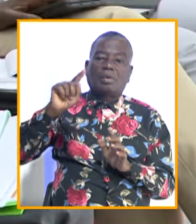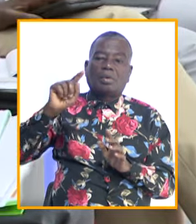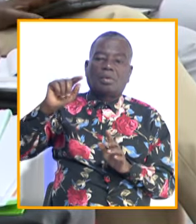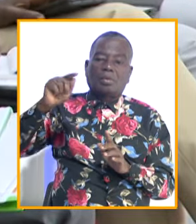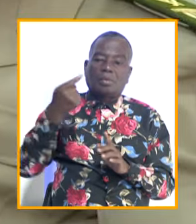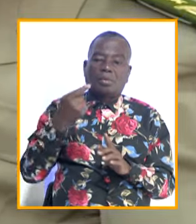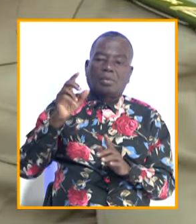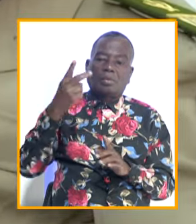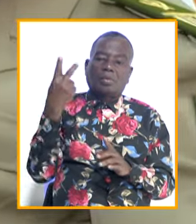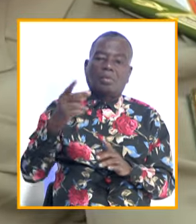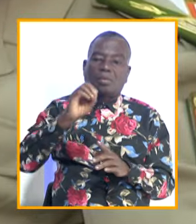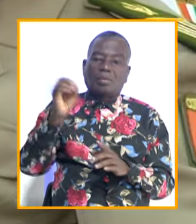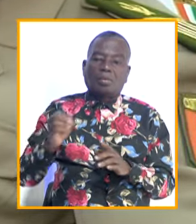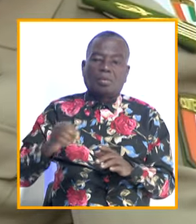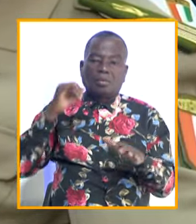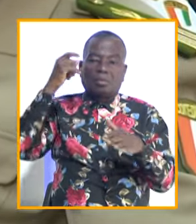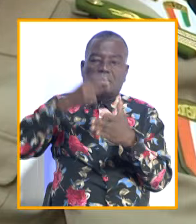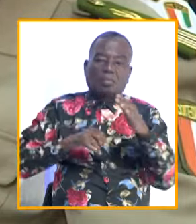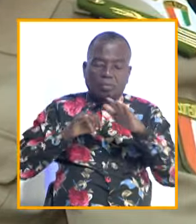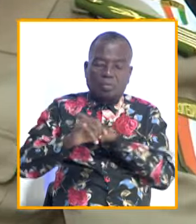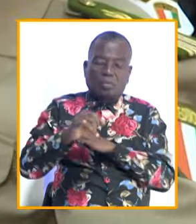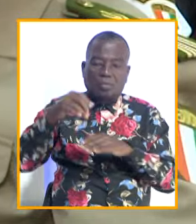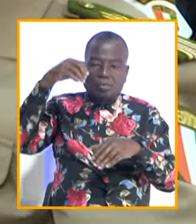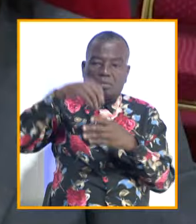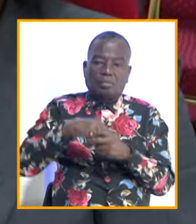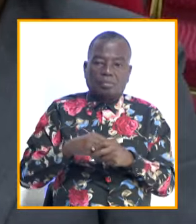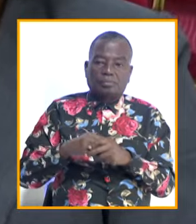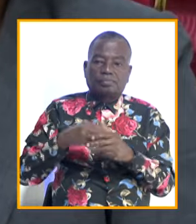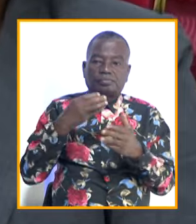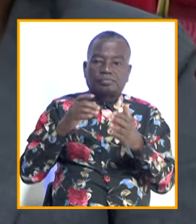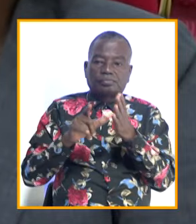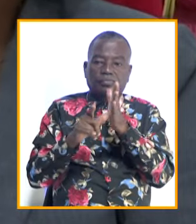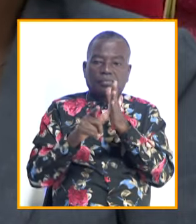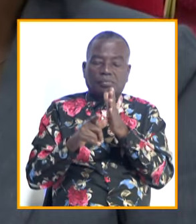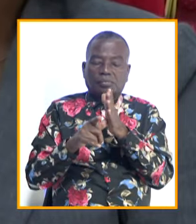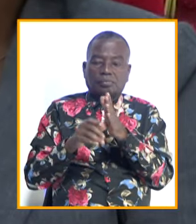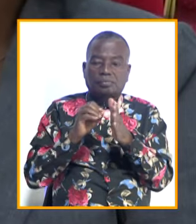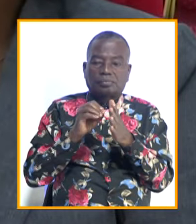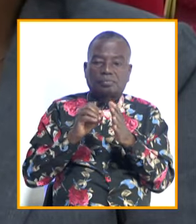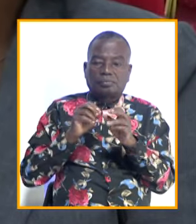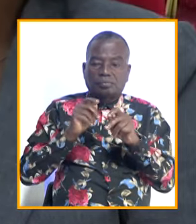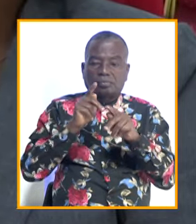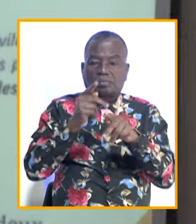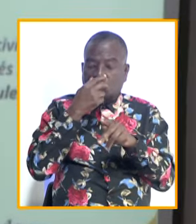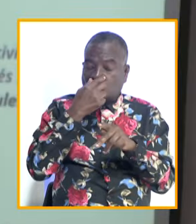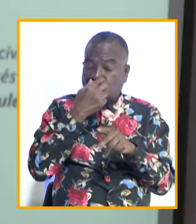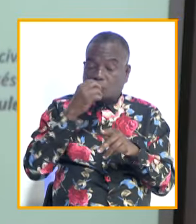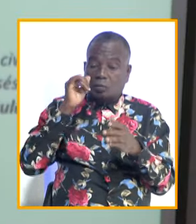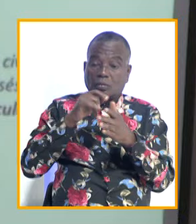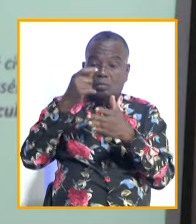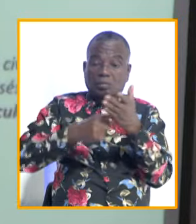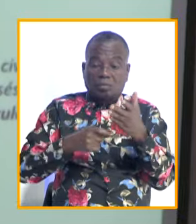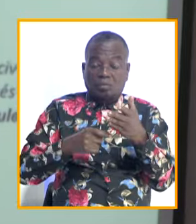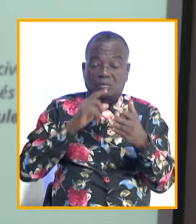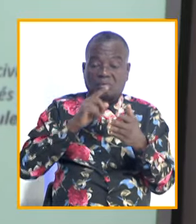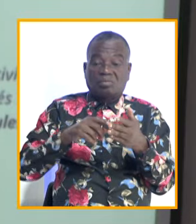1,2%, c'est le taux de pénétration dans le domaine des assurances obligatoires en Côte d'Ivoire. Ce taux demeure faible face aux pays comme